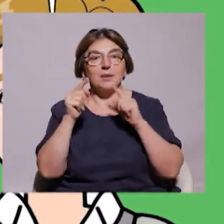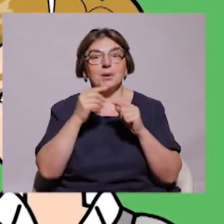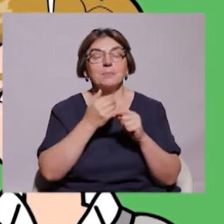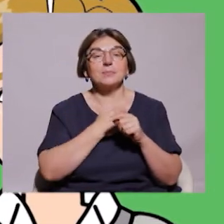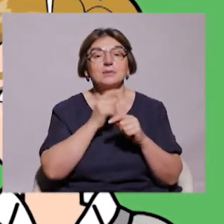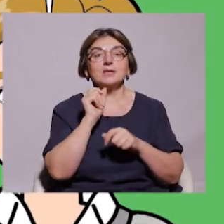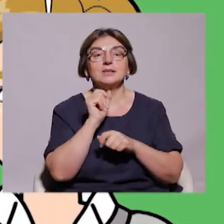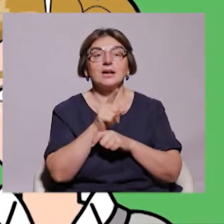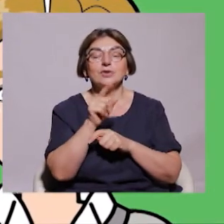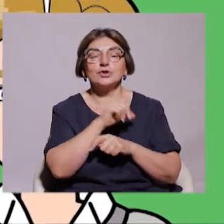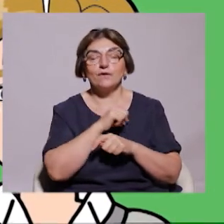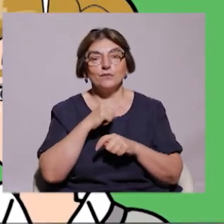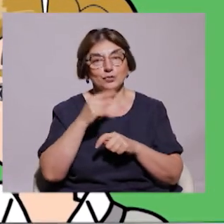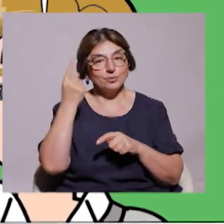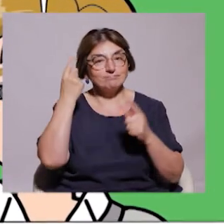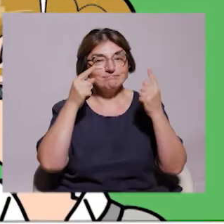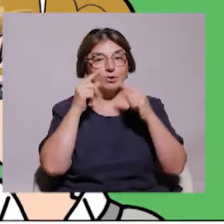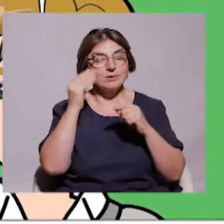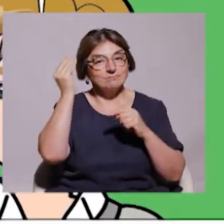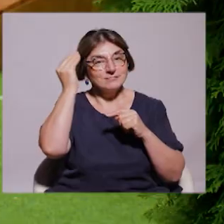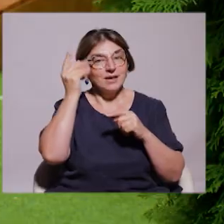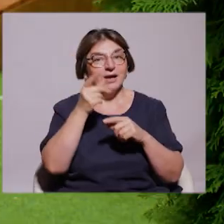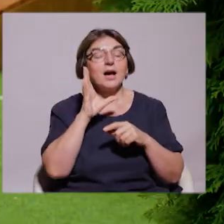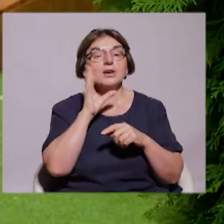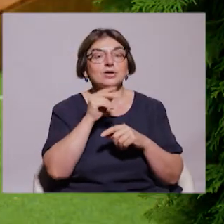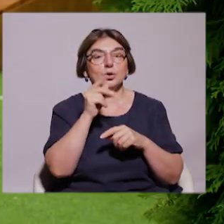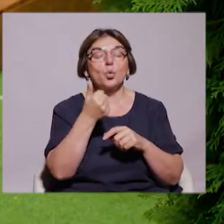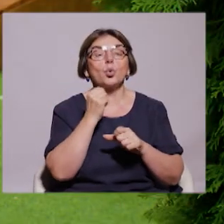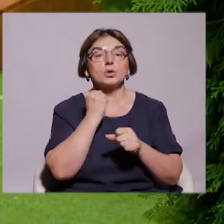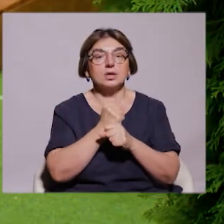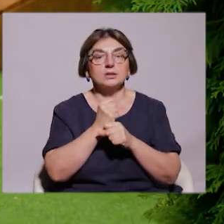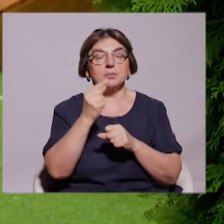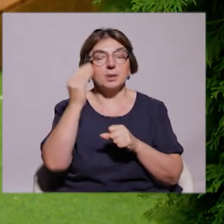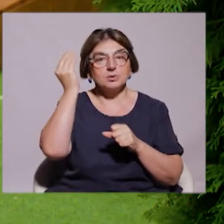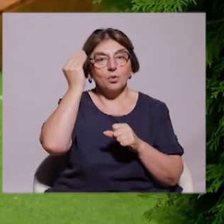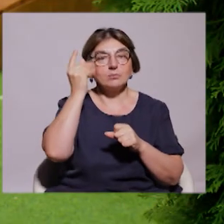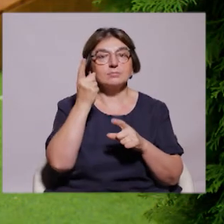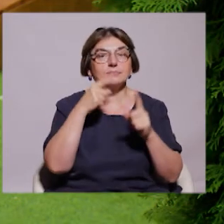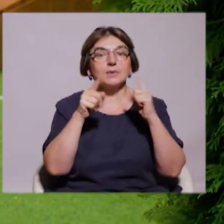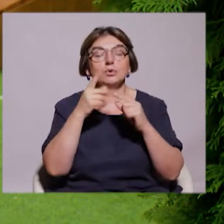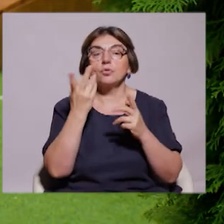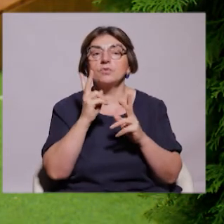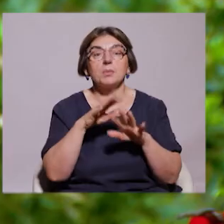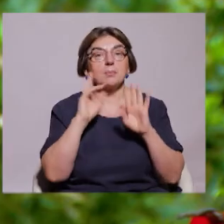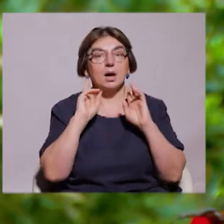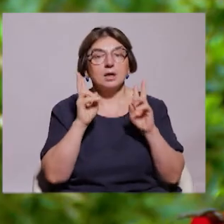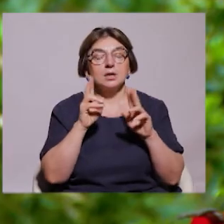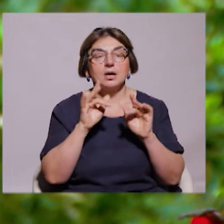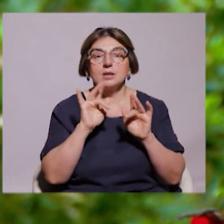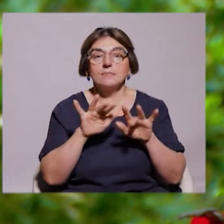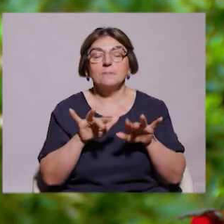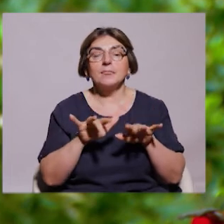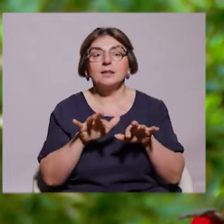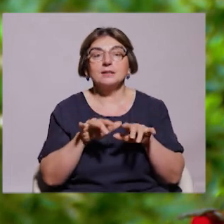მინდა რომ დაგავალოთ შექმნათ კომიქსი. მე იმედი მაქვს, რომ თქვენ იცით ამ როგორ კეთდება კომიქსი, მაგრამ თუ ვინმე არ იცის, ინტერნეტში